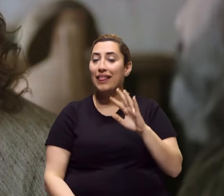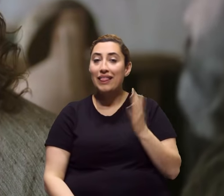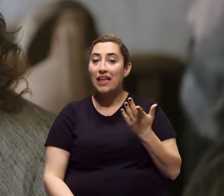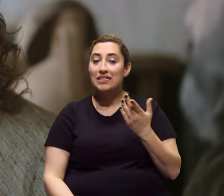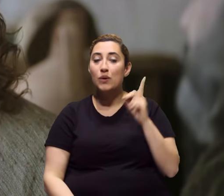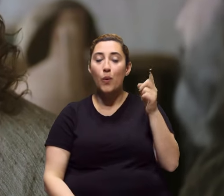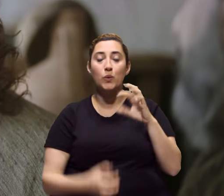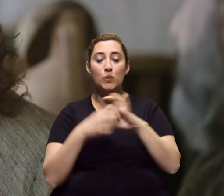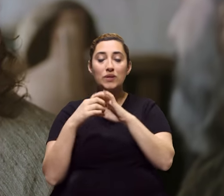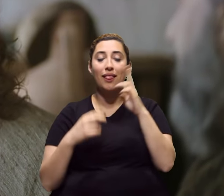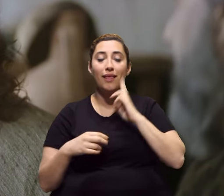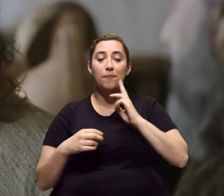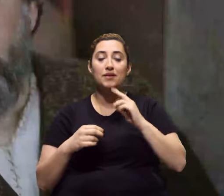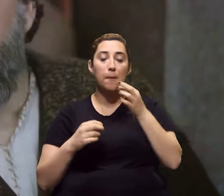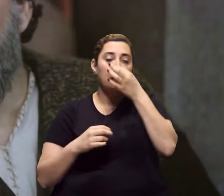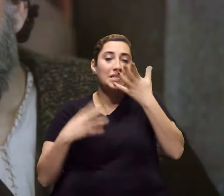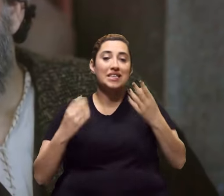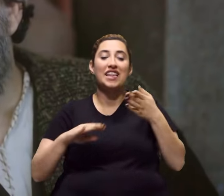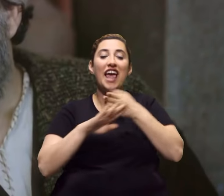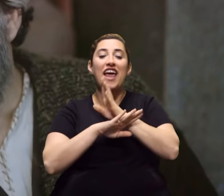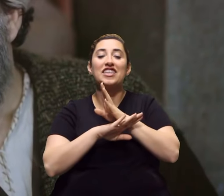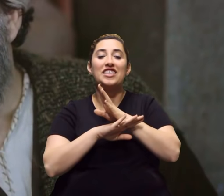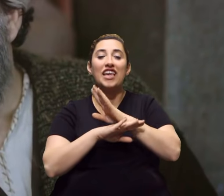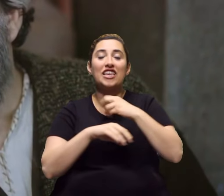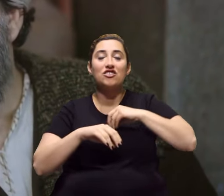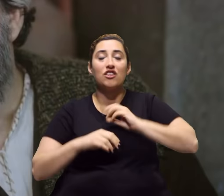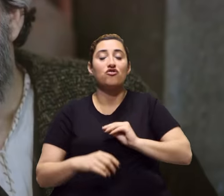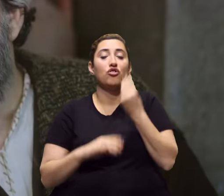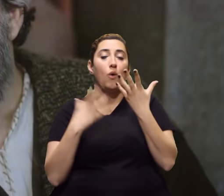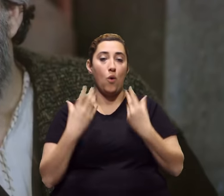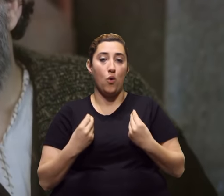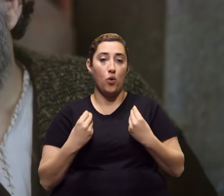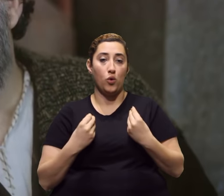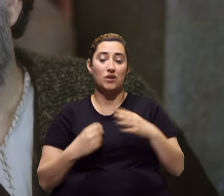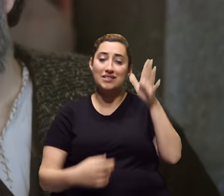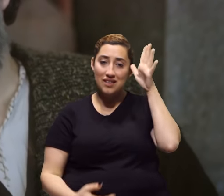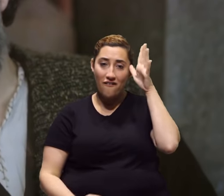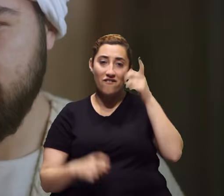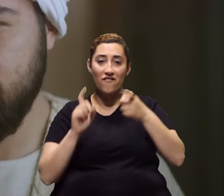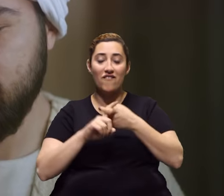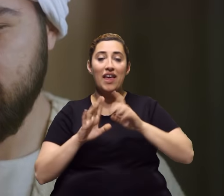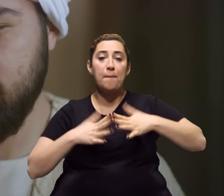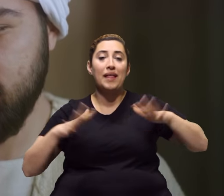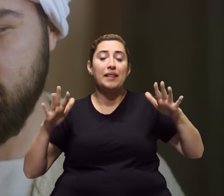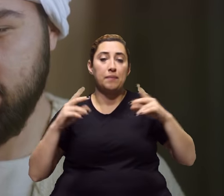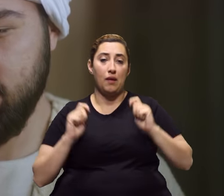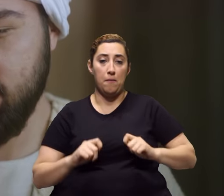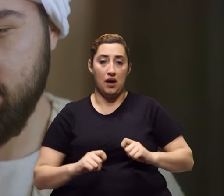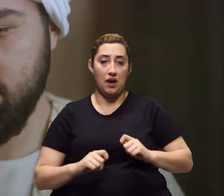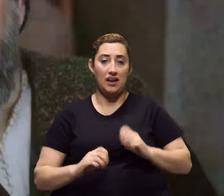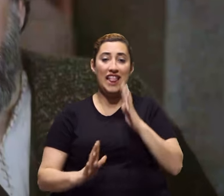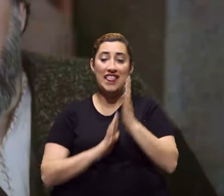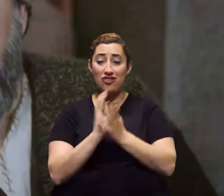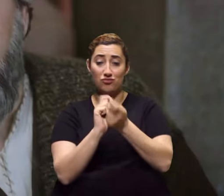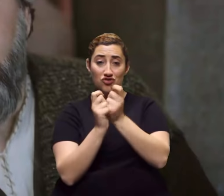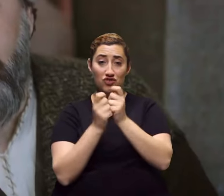Nasıl da arı durudur sözleri, hakikat aleminden akar. Saf ve de berrak.